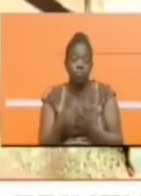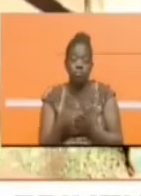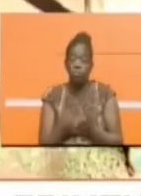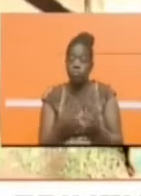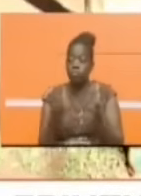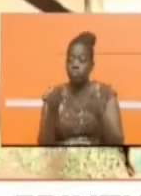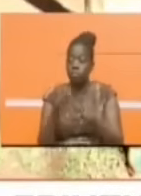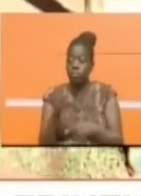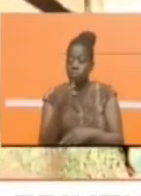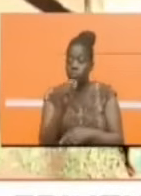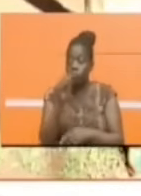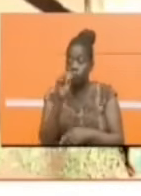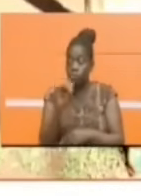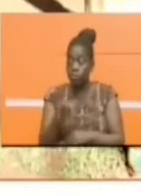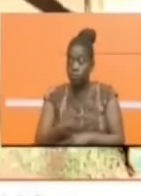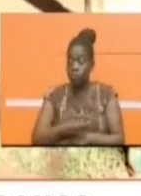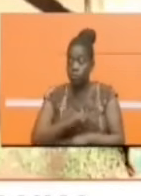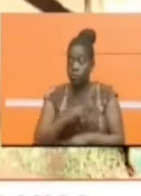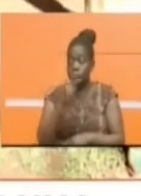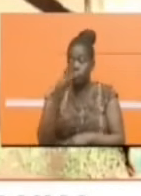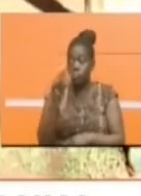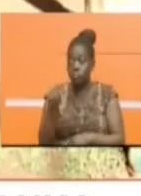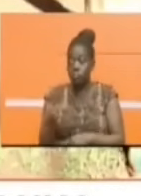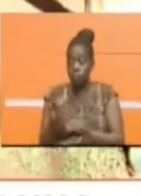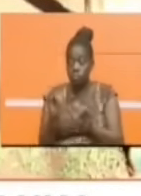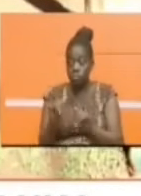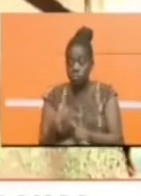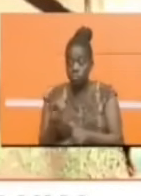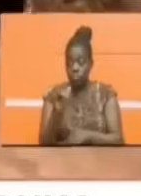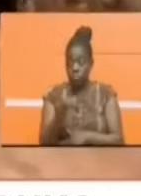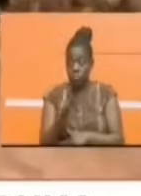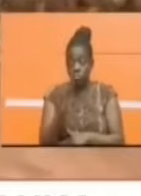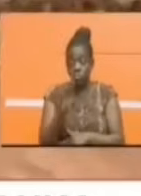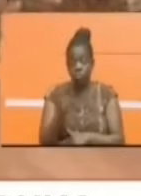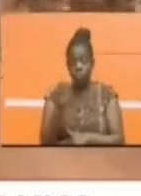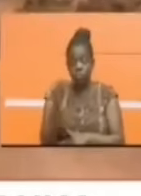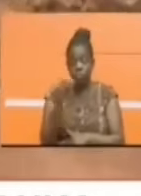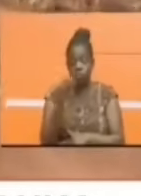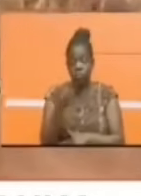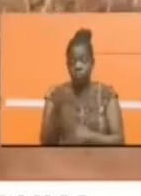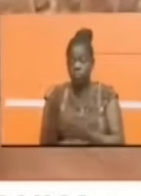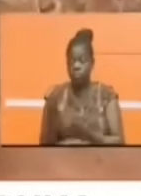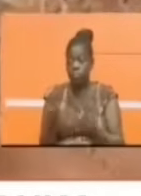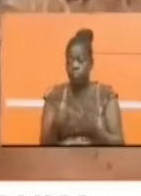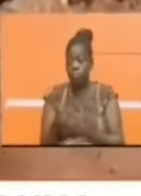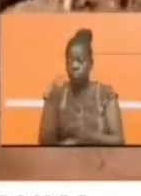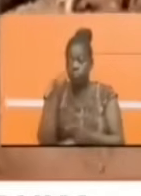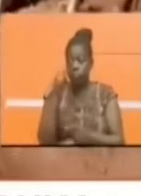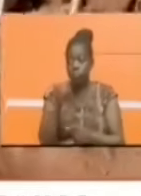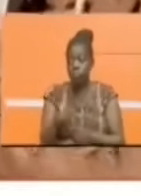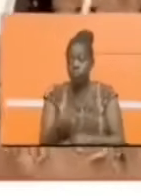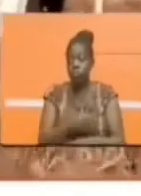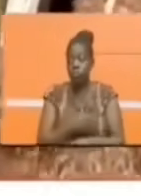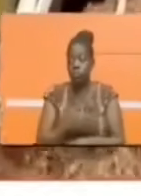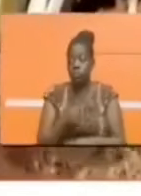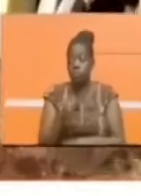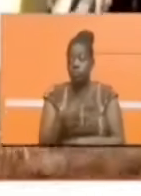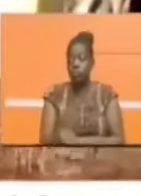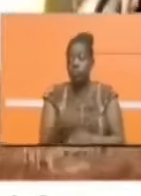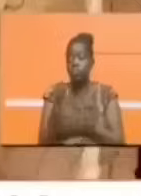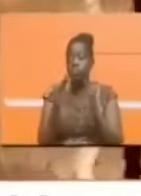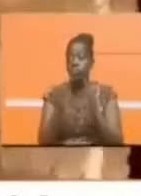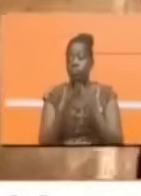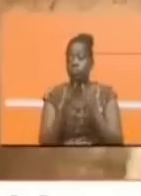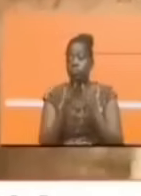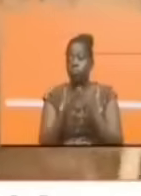Bino byatuuka ku Katherine Nakuyo myaka 27 omutuuze ku kyalo Kabale Bugonze ng'atambula yeekula era nga tumusanze maka ga nnyina Matilda